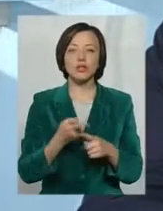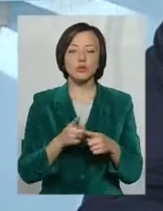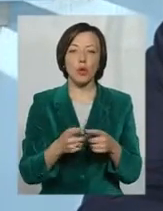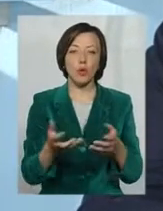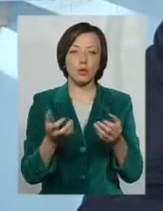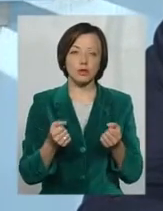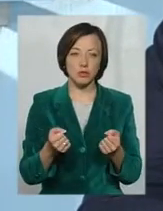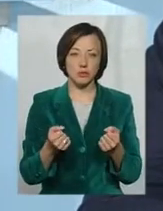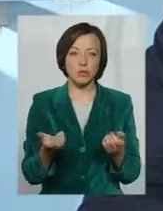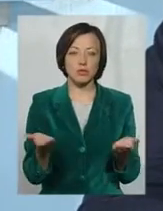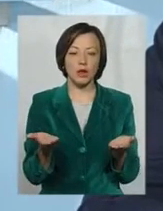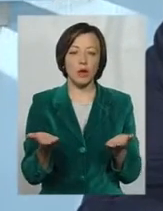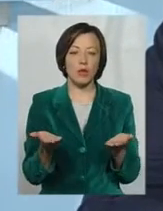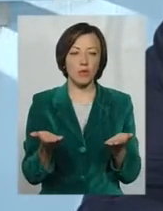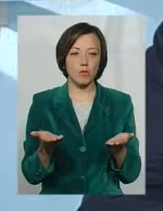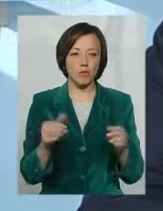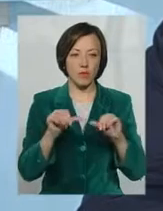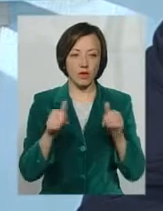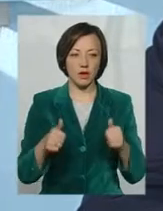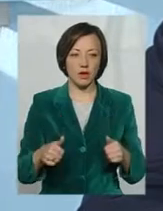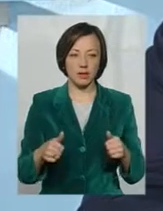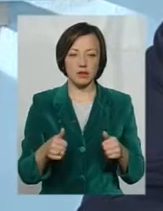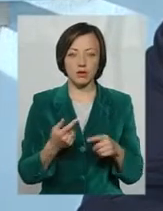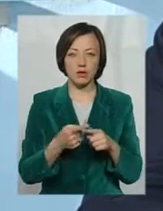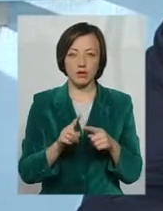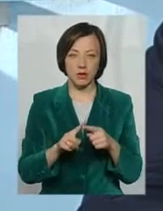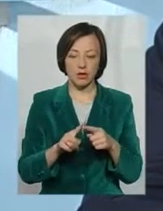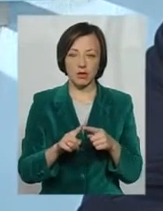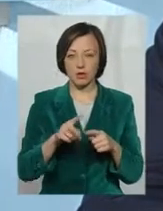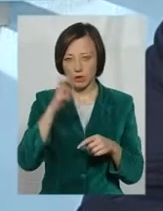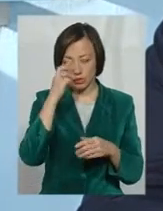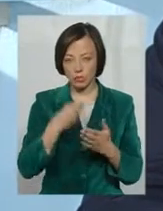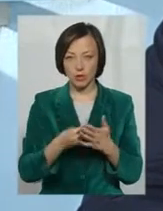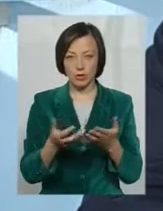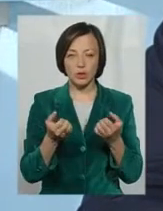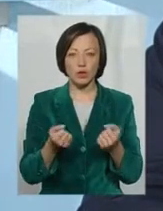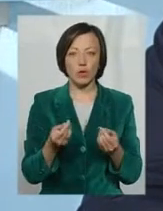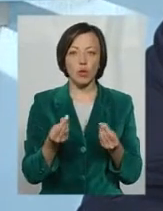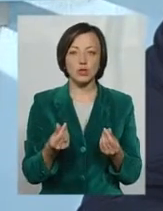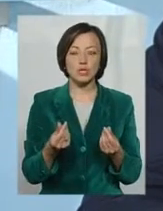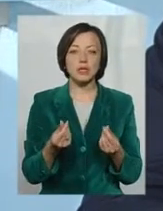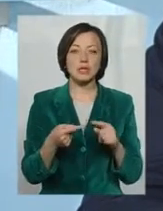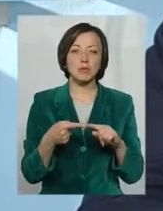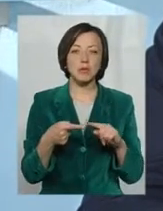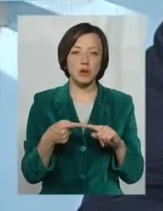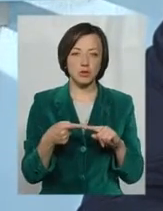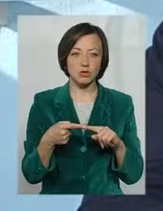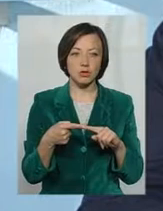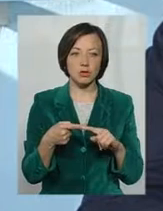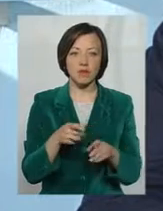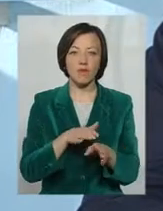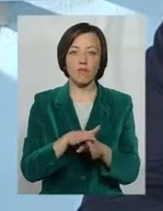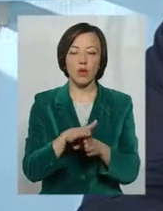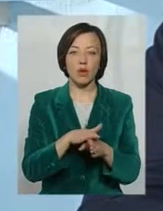отримує, в якому вигляді отримує ці кошти держбюджет? Це, в першу чергу, виконавчий